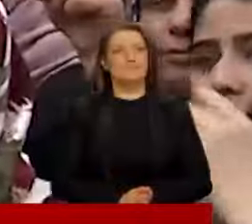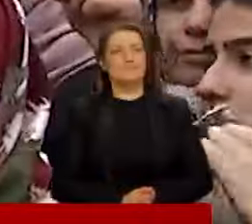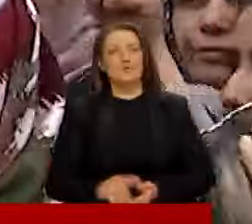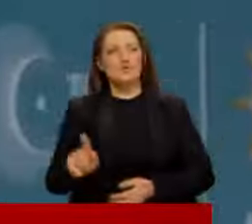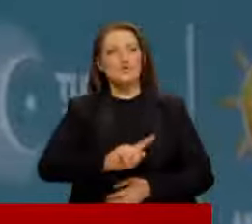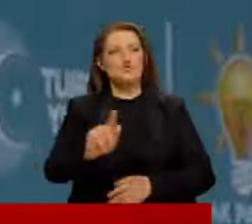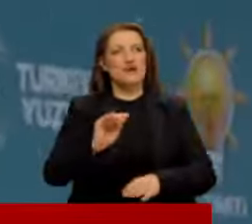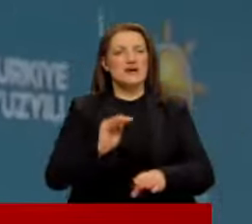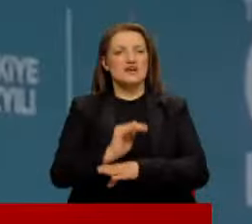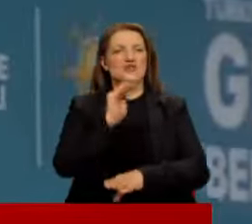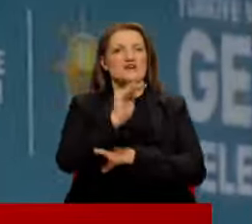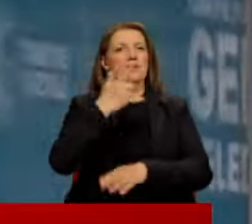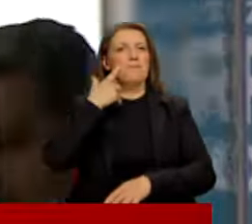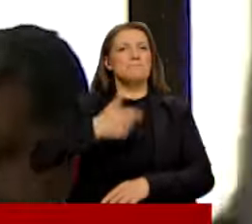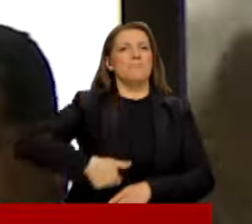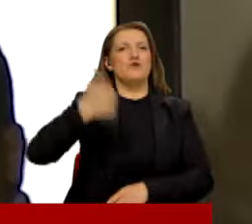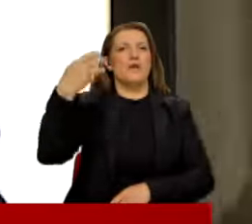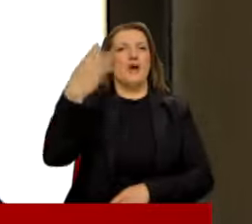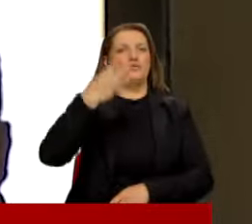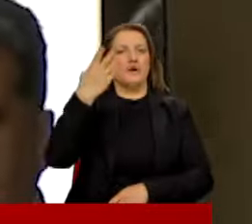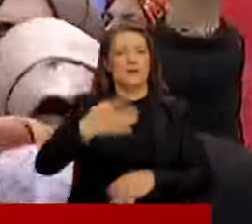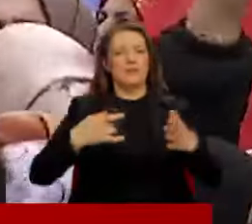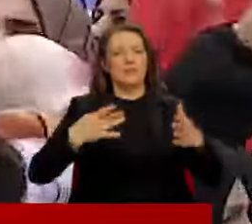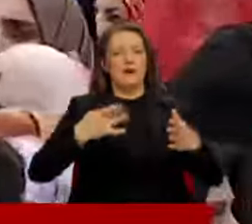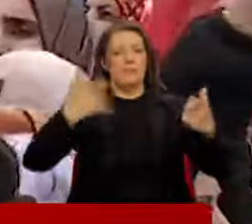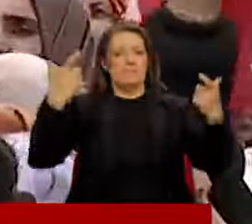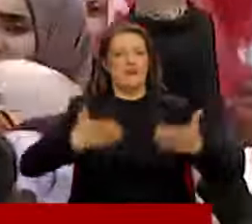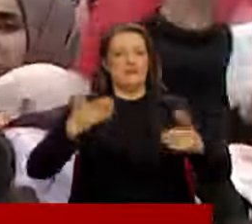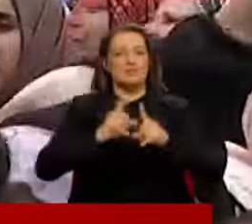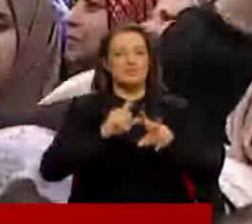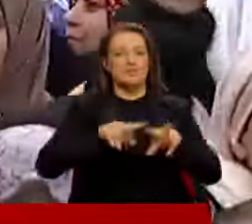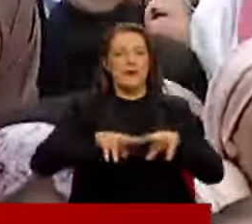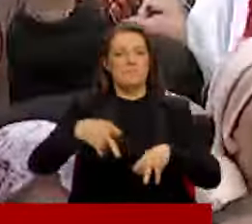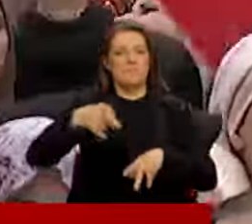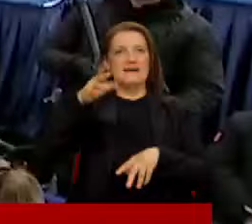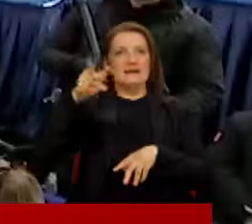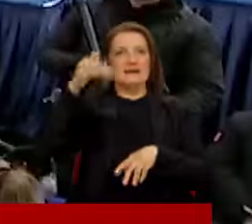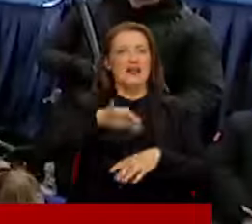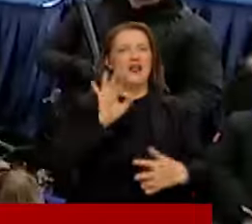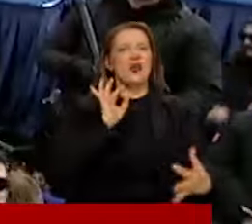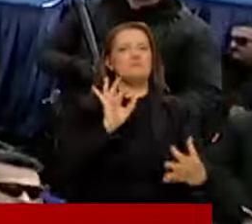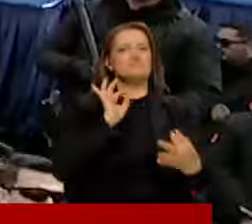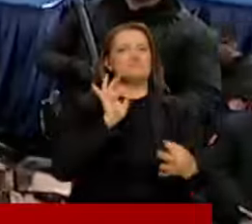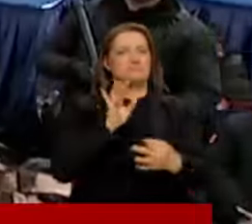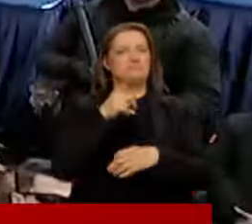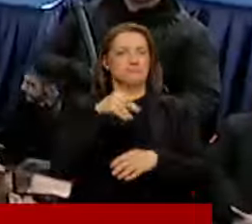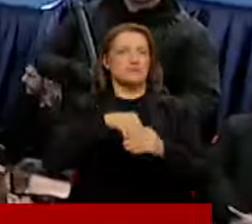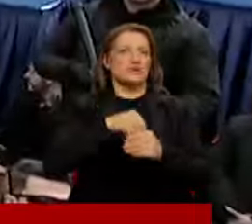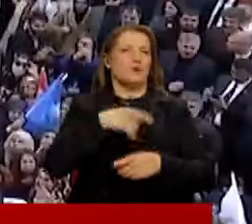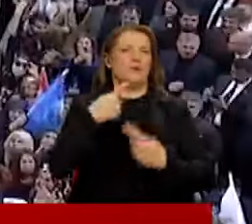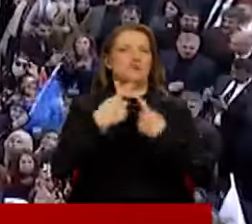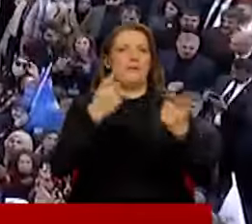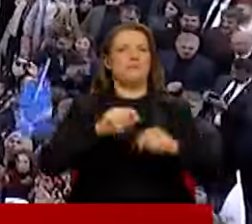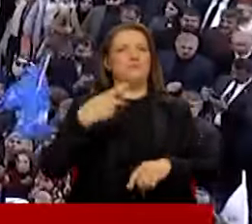Kürtçe yaşasın Başkan Erdoğan sloganları Diyarbakır Meydanı'nda DEM Parti cephesinden gelen diyalog çağrıları hakkında konuştu Cumhurbaşkanı